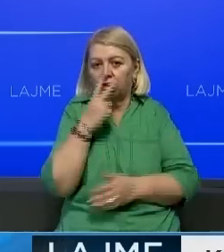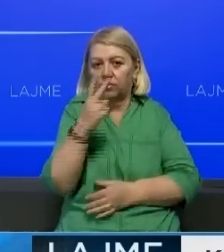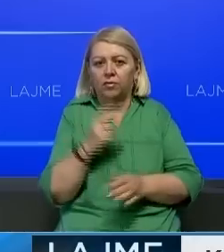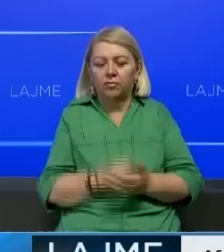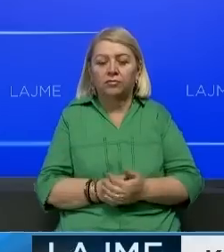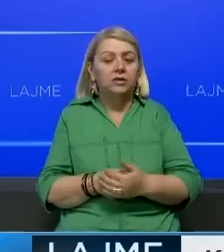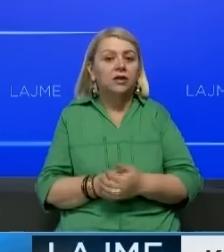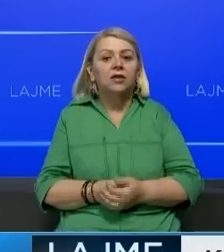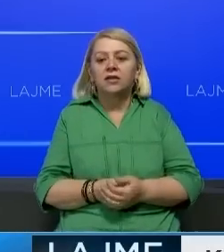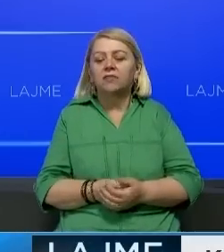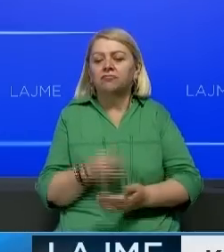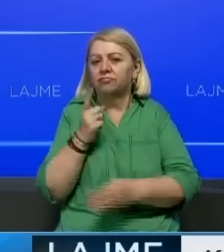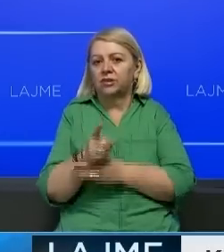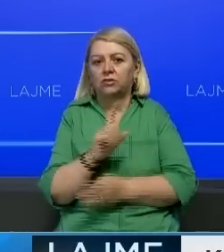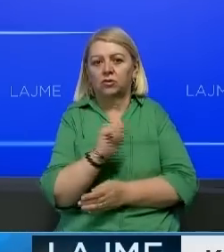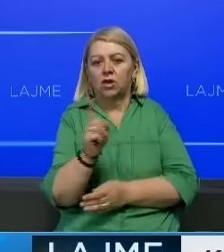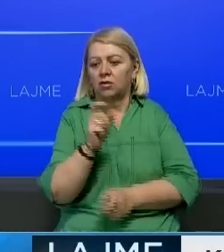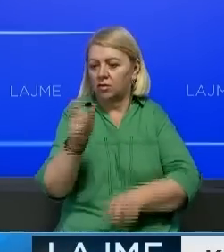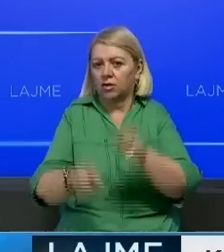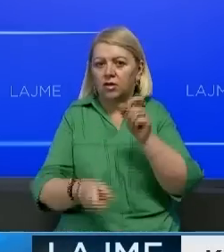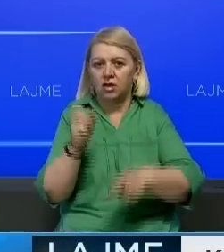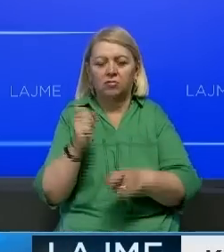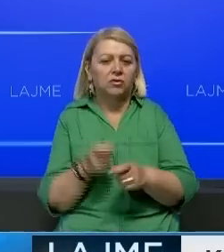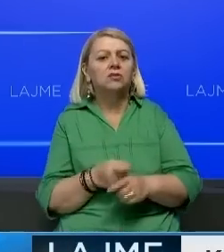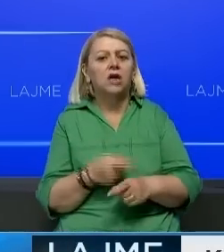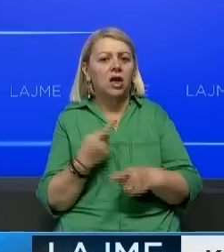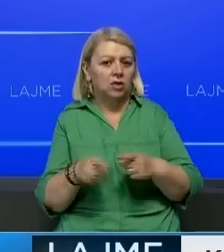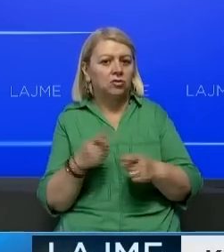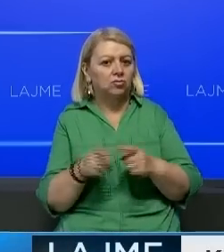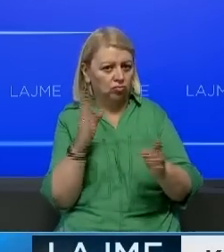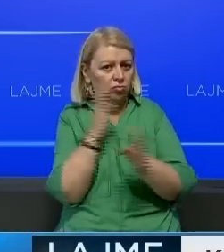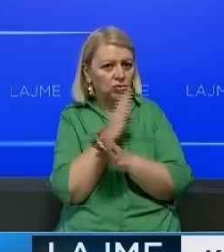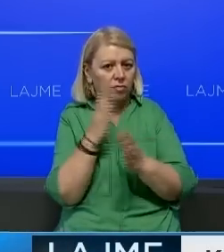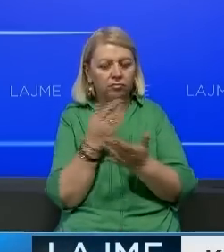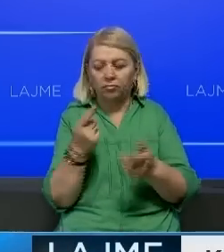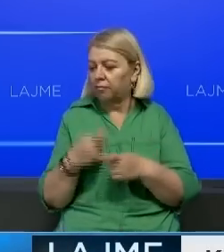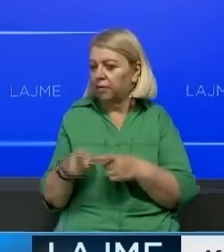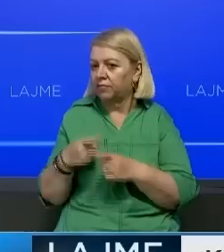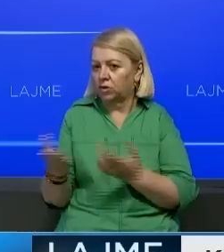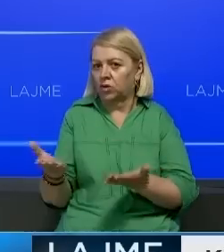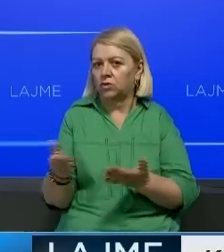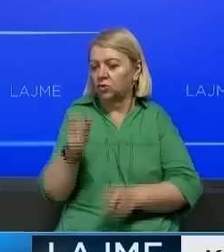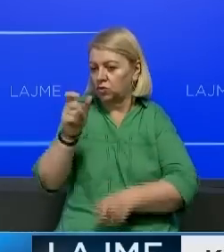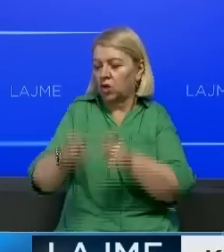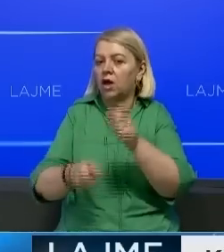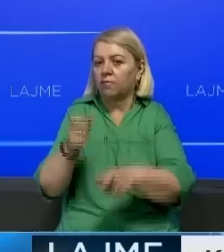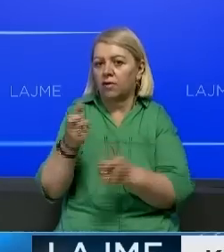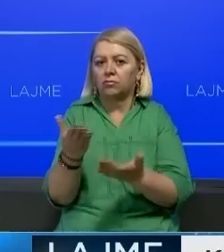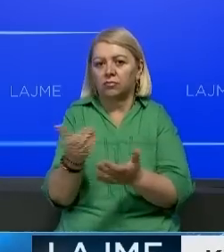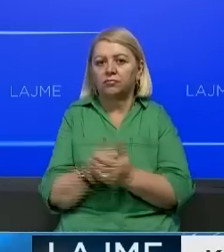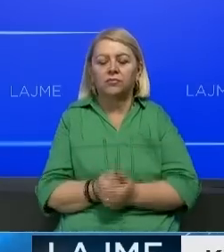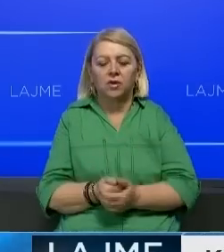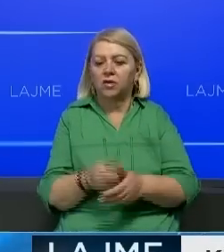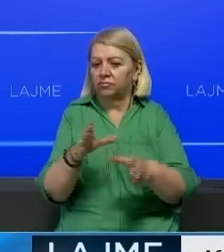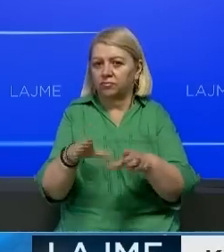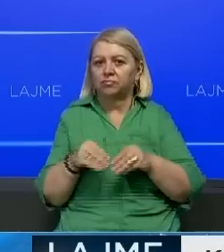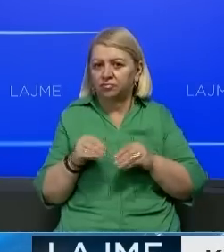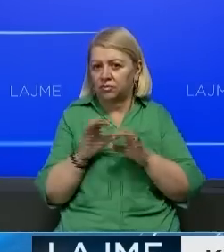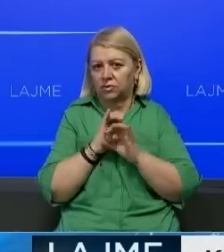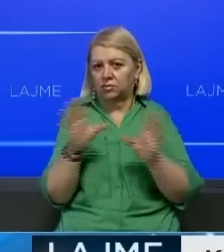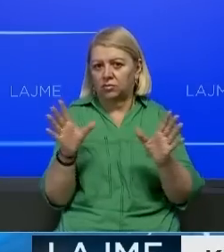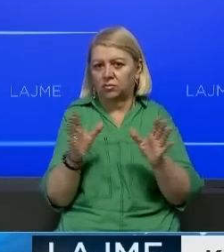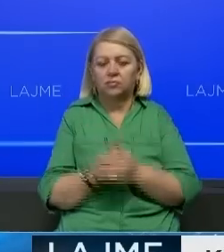mos ndalohen udhtharet vetëm në rastet e dyshimta. Por pavarësisht kësaj, si pas qytetarve, ajo nuk u zbatua në